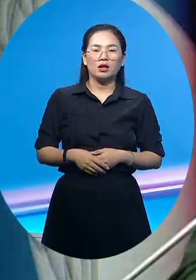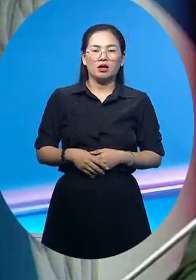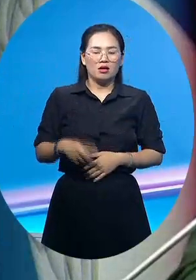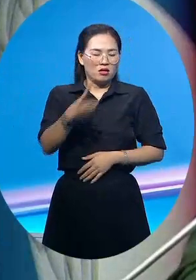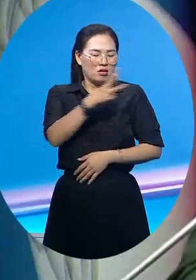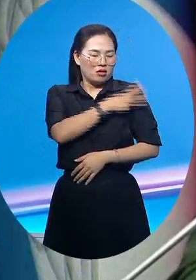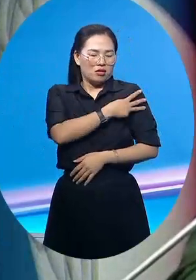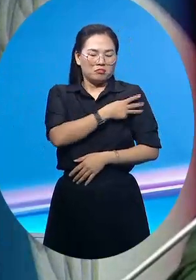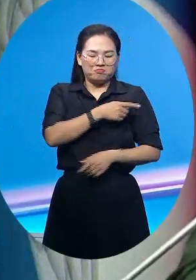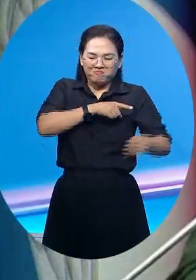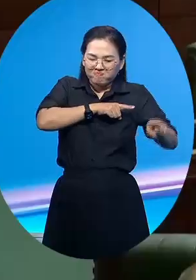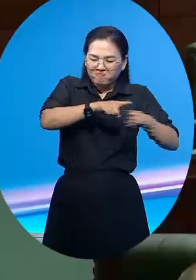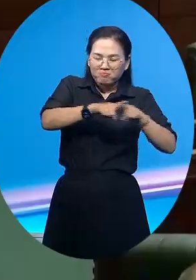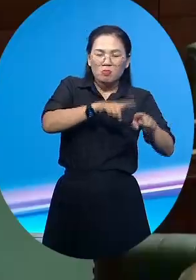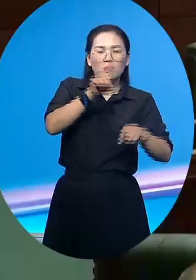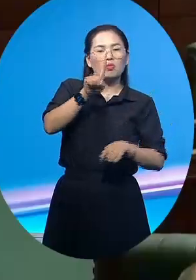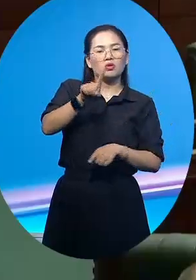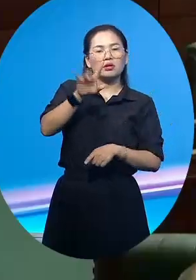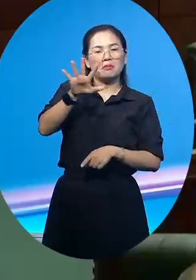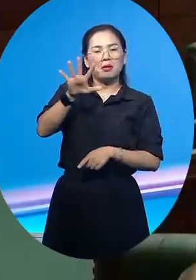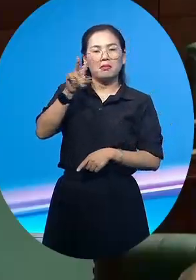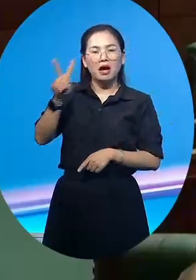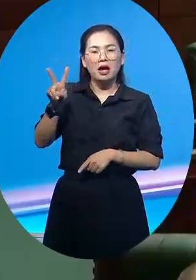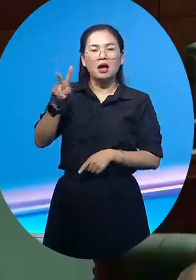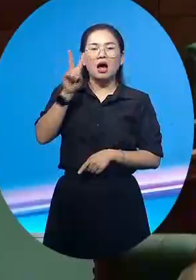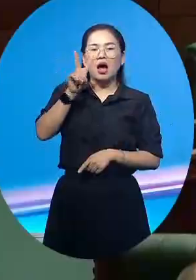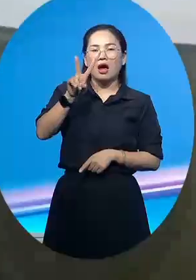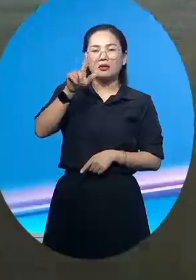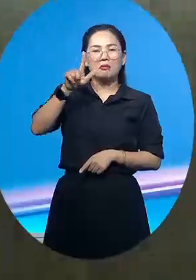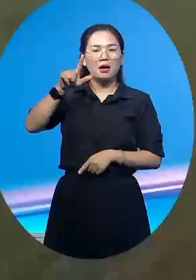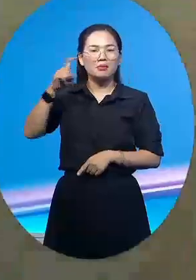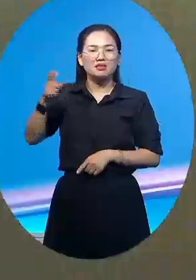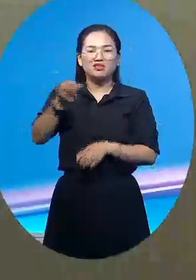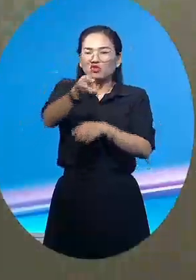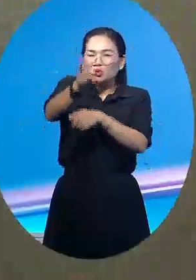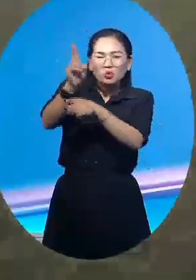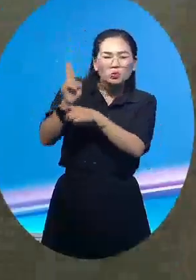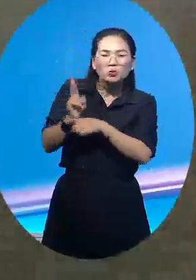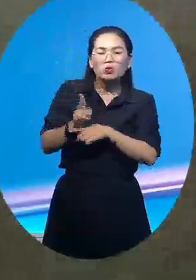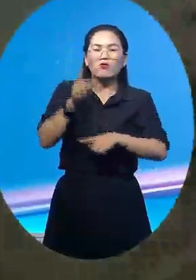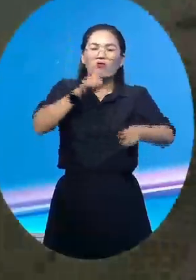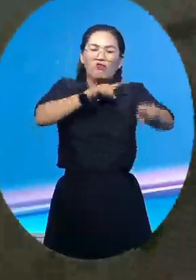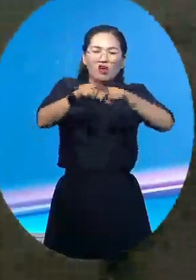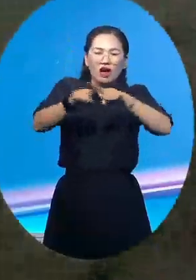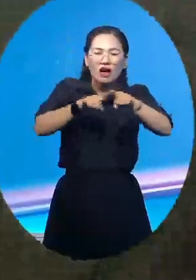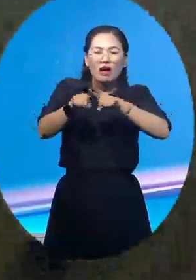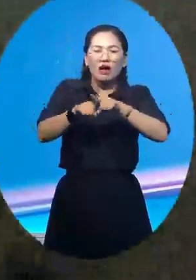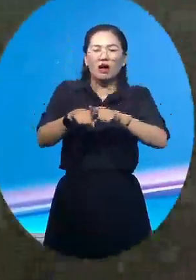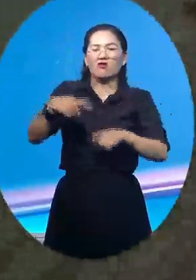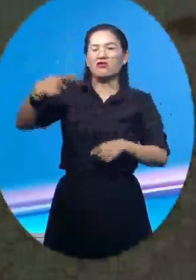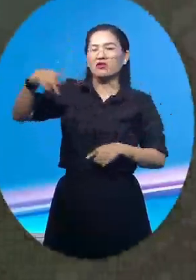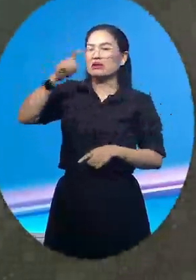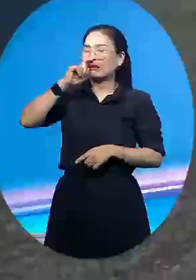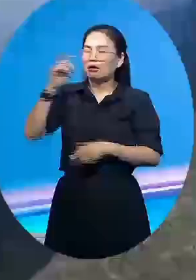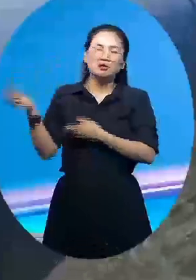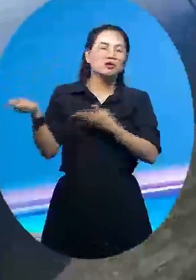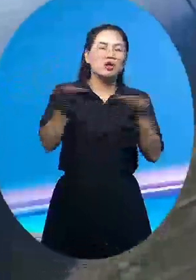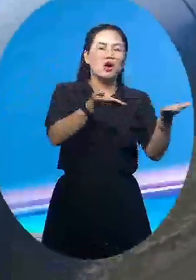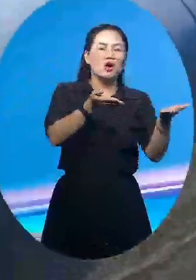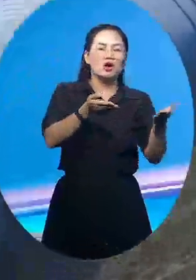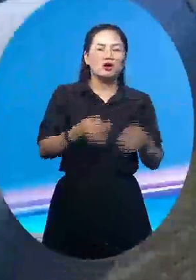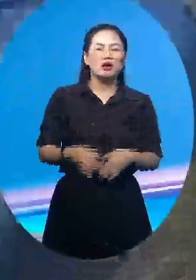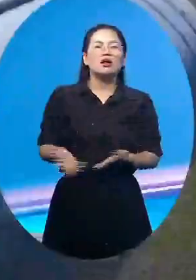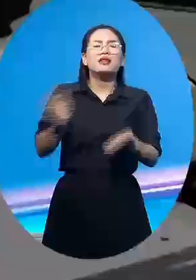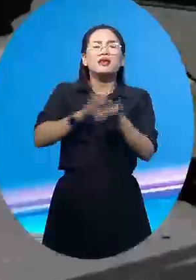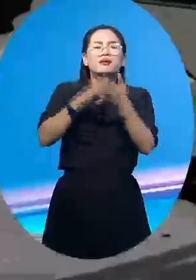152 xe chiến đấu bộ binh 279 khẩu pháo và súng cối trong đó có 48 khẩu do Phương Tây sản xuất các thiệt hại